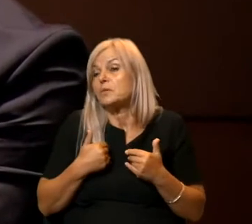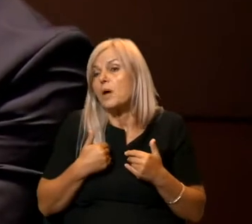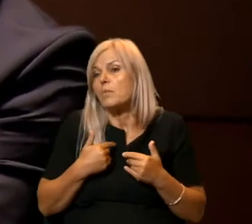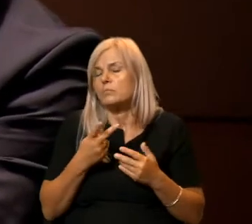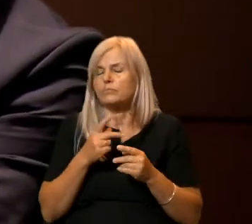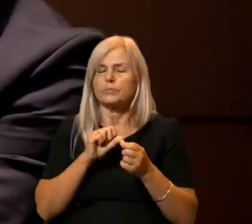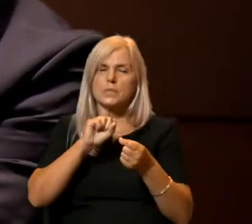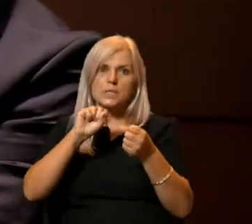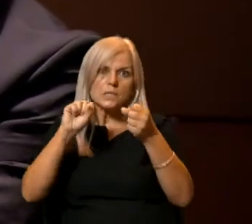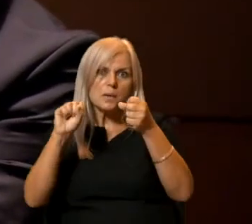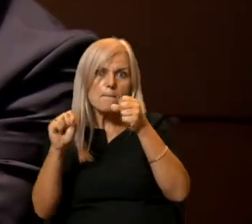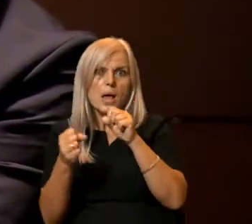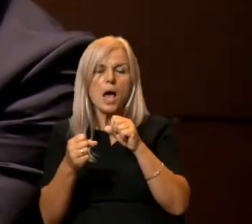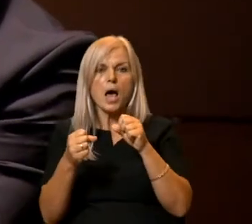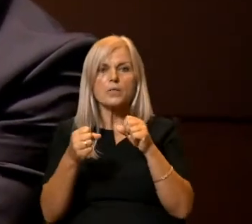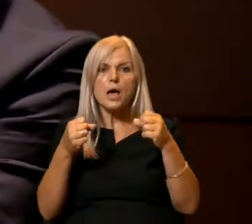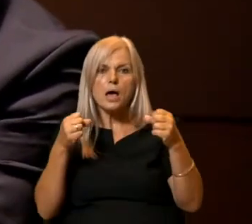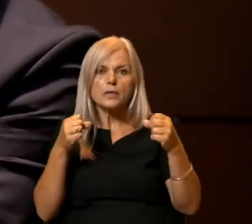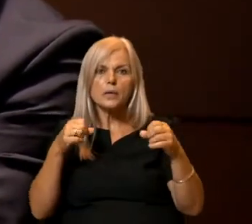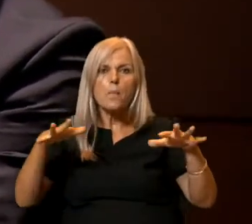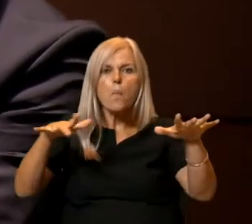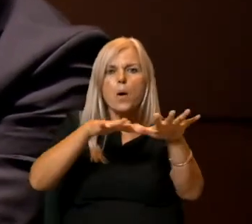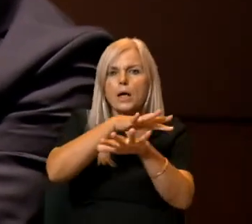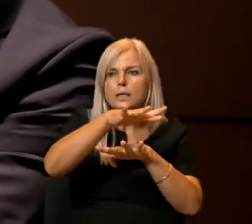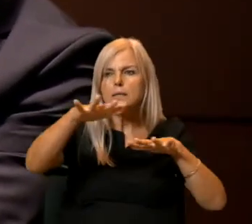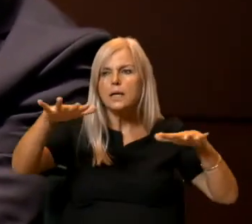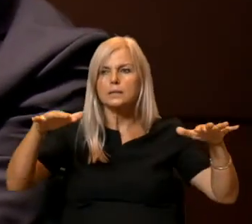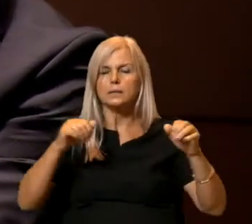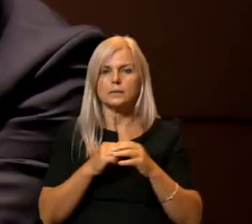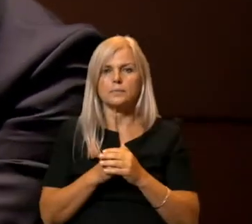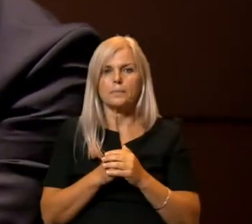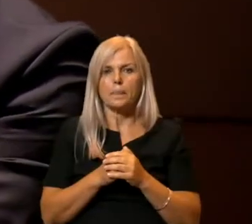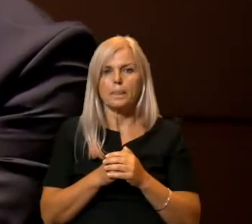wypaczenie polaryzacji, ale media w każdej przeciętnej